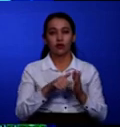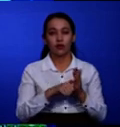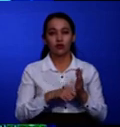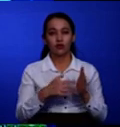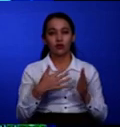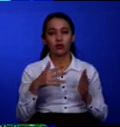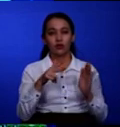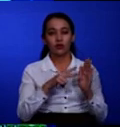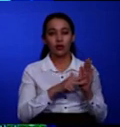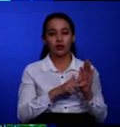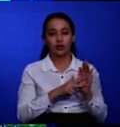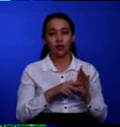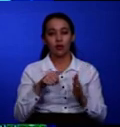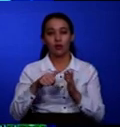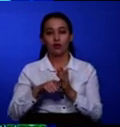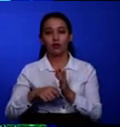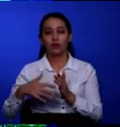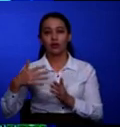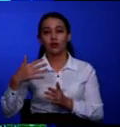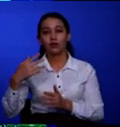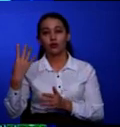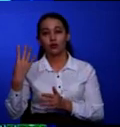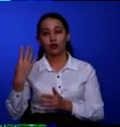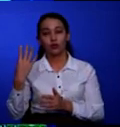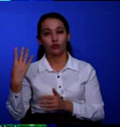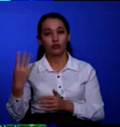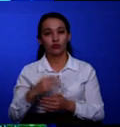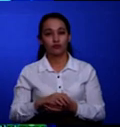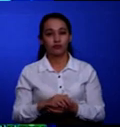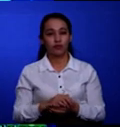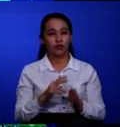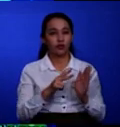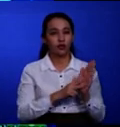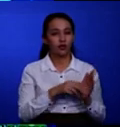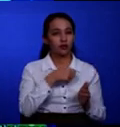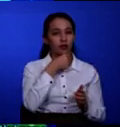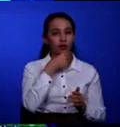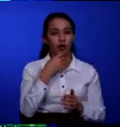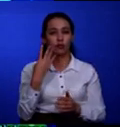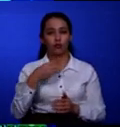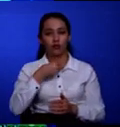658da 8ta birlik, 654da 4ta birlik. 8 soni kattami, 4 sonimi?